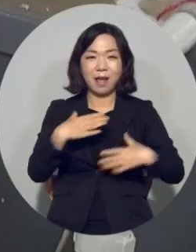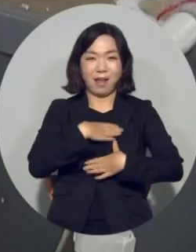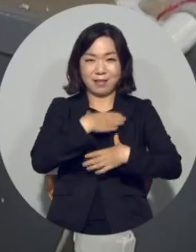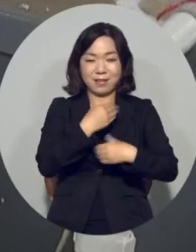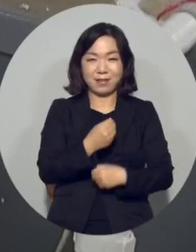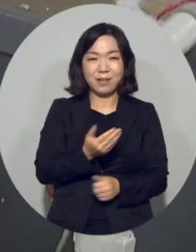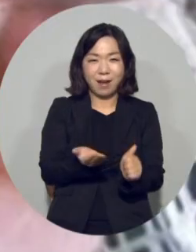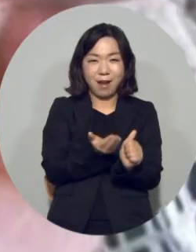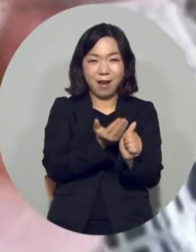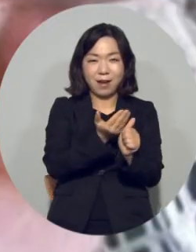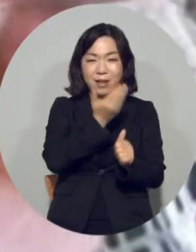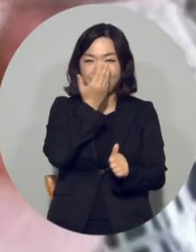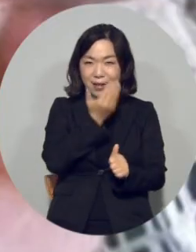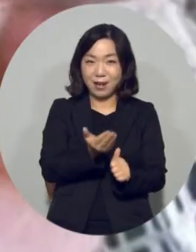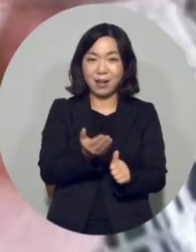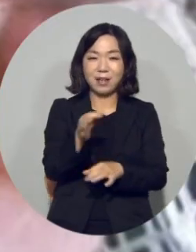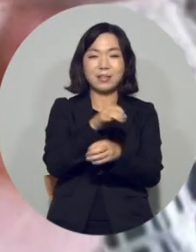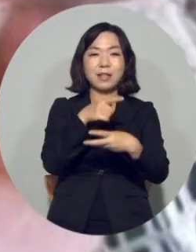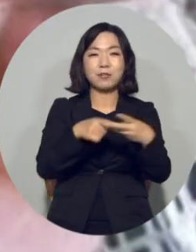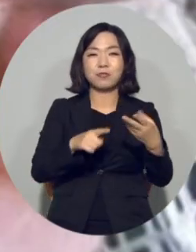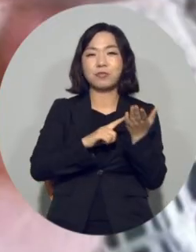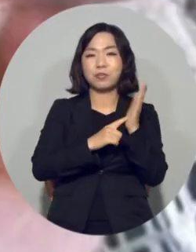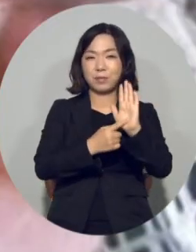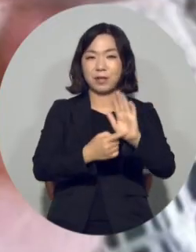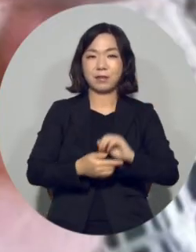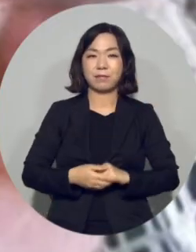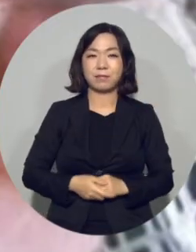생산이 가능하다고 상주시는 밝혔습니다